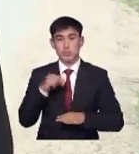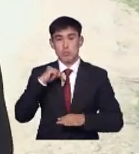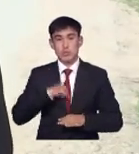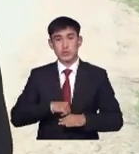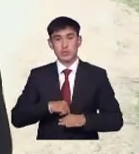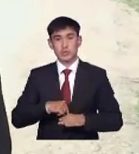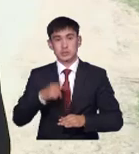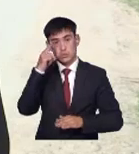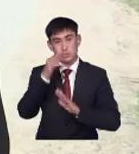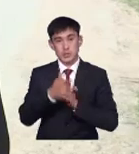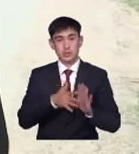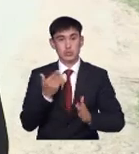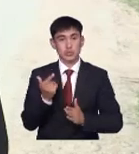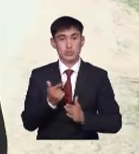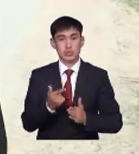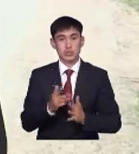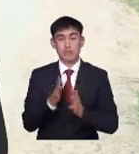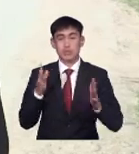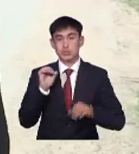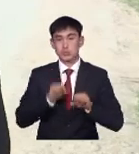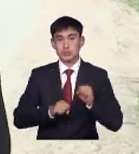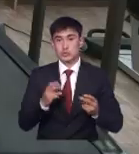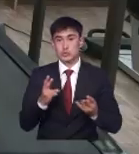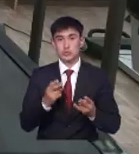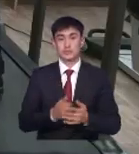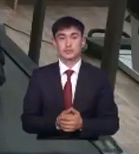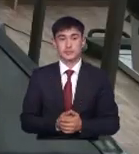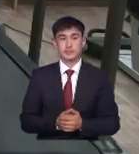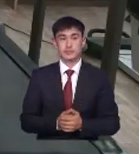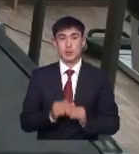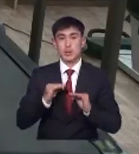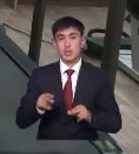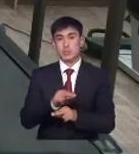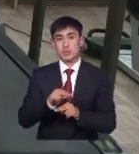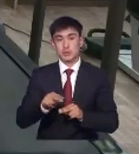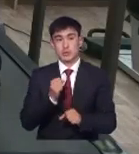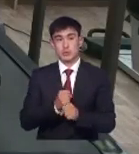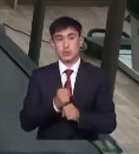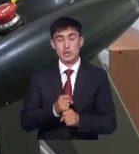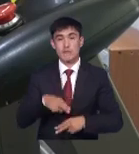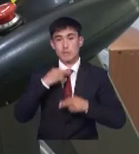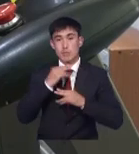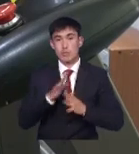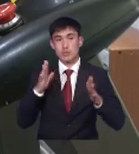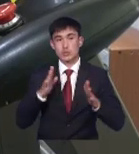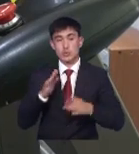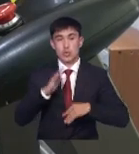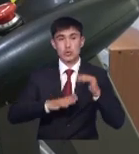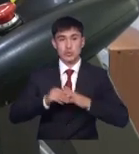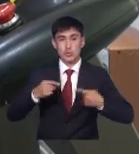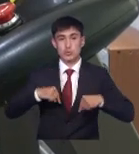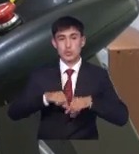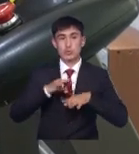ойындағысынан шыға білу өте үлкен қабілеттерді. Балаларды еңбекке баулуға да баса назар аударылған, қолөнер